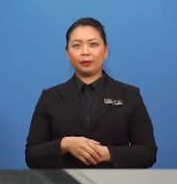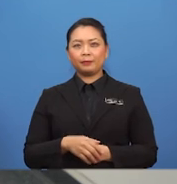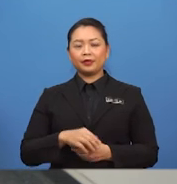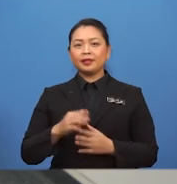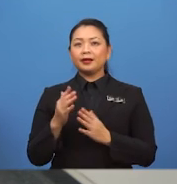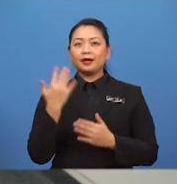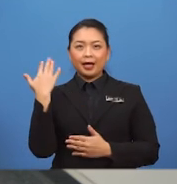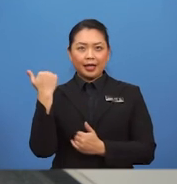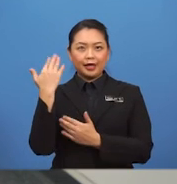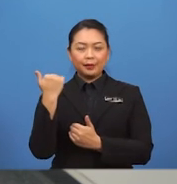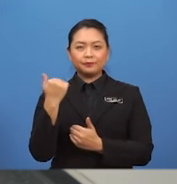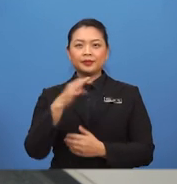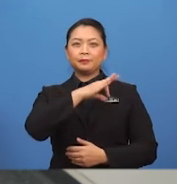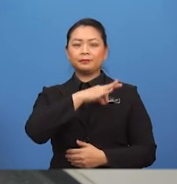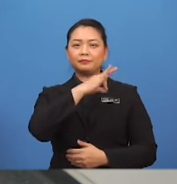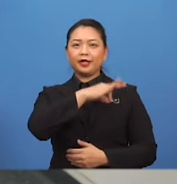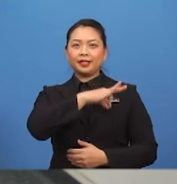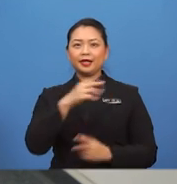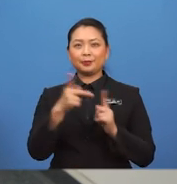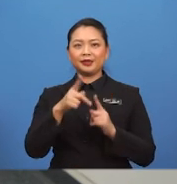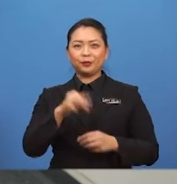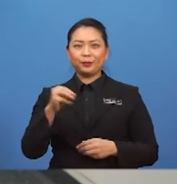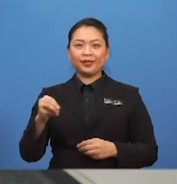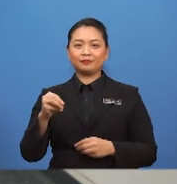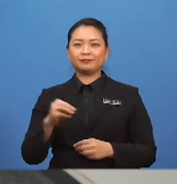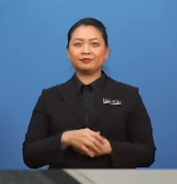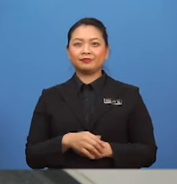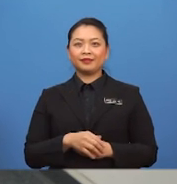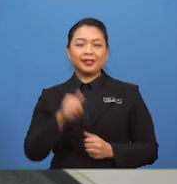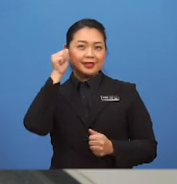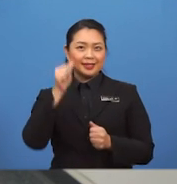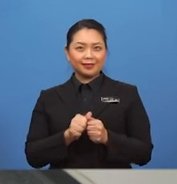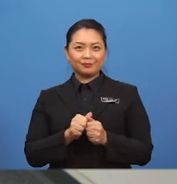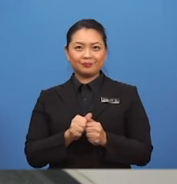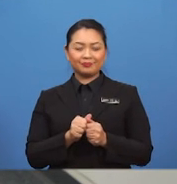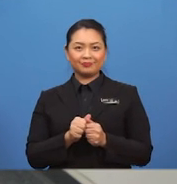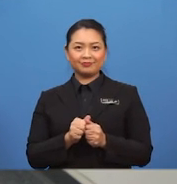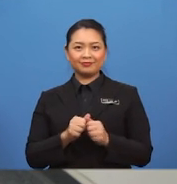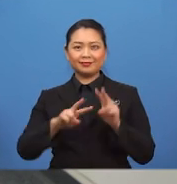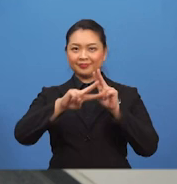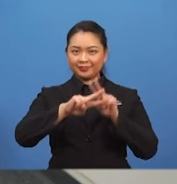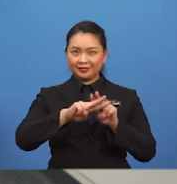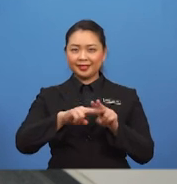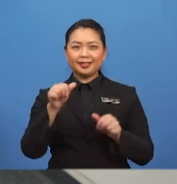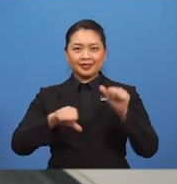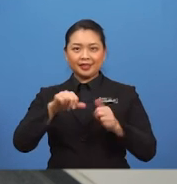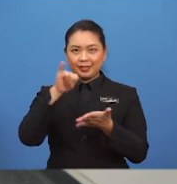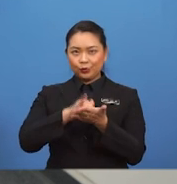Semoga ia bermanfaat dan selamat belajar, murid-murid. Ingat, hashtag